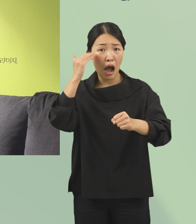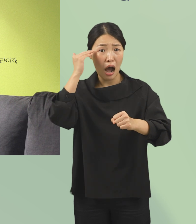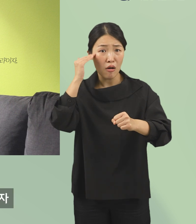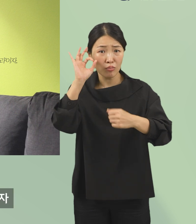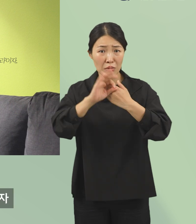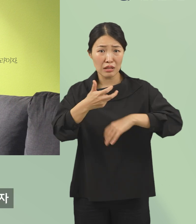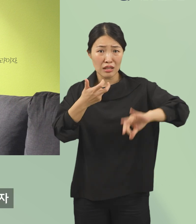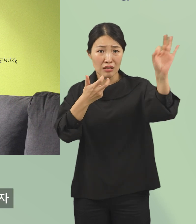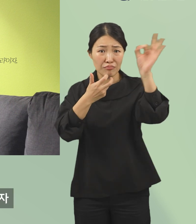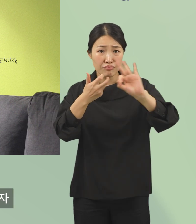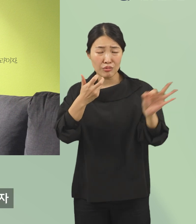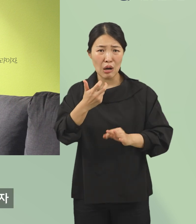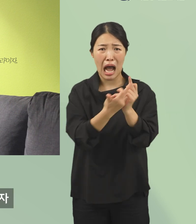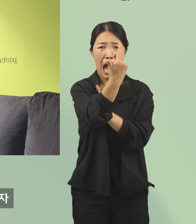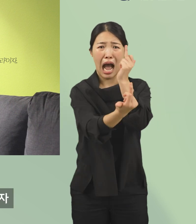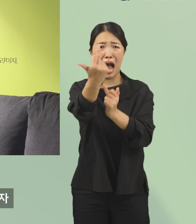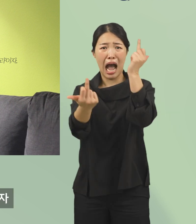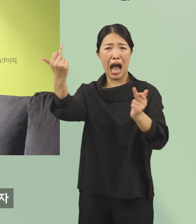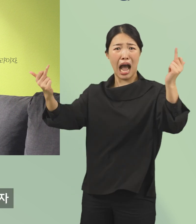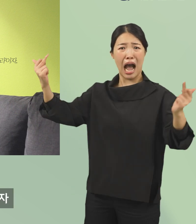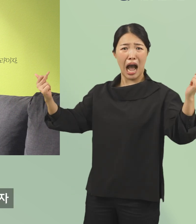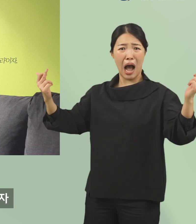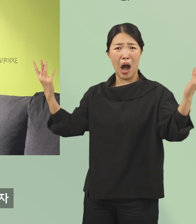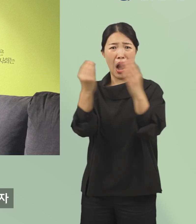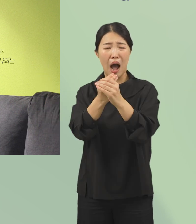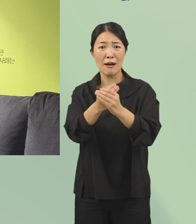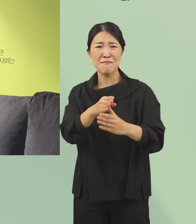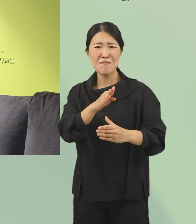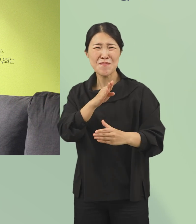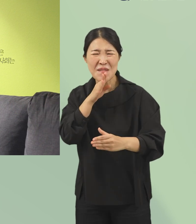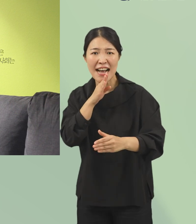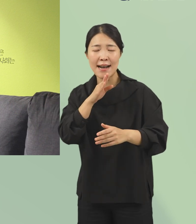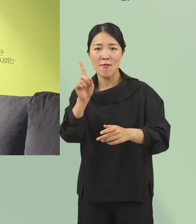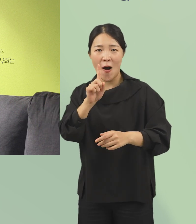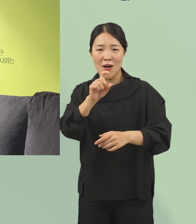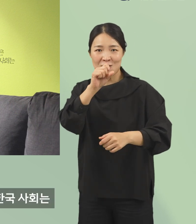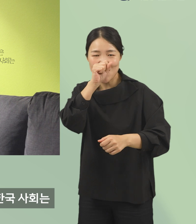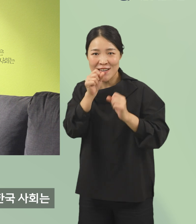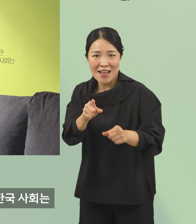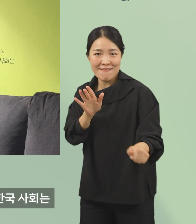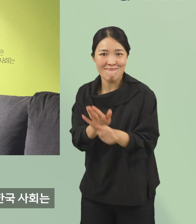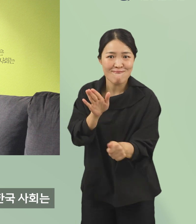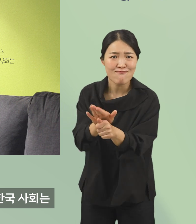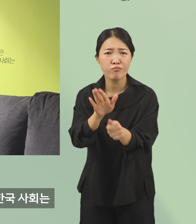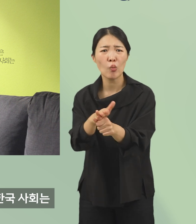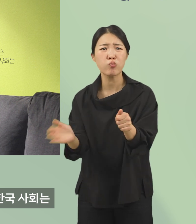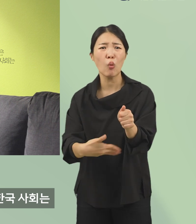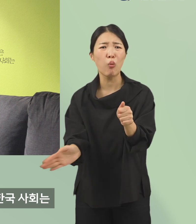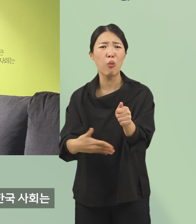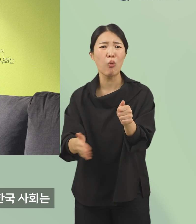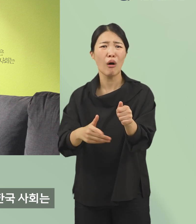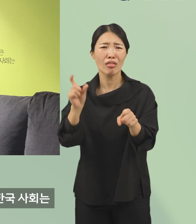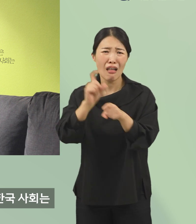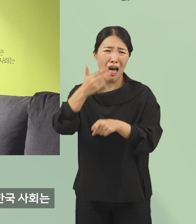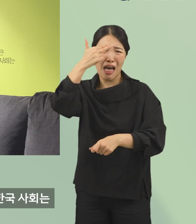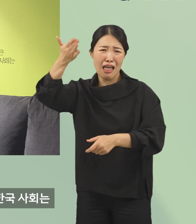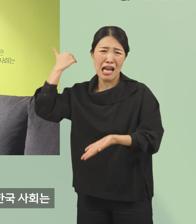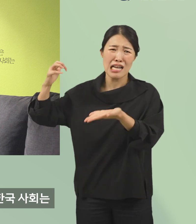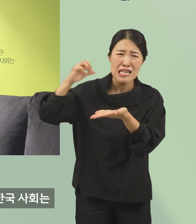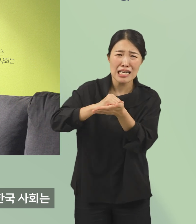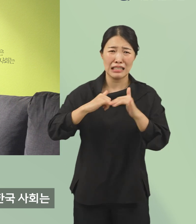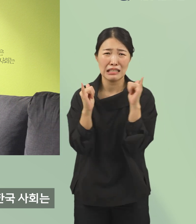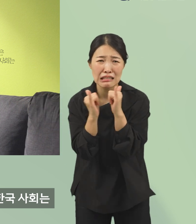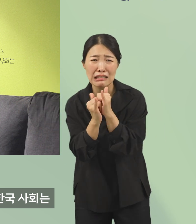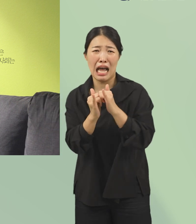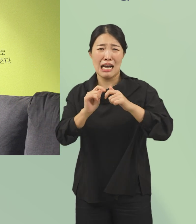산지고 별다른 전략적 자원을 보유하지 못한 나라이자 식민 지배와 전쟁, 체제 경쟁과 같은 위기 상황에 계속해서 노출되어